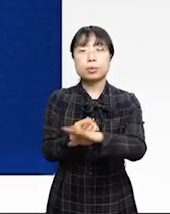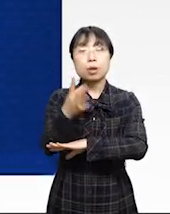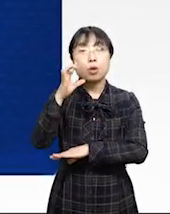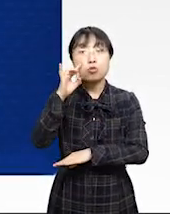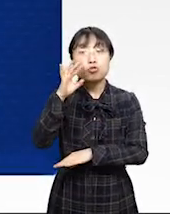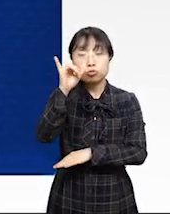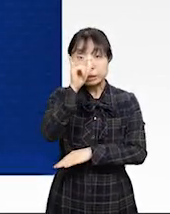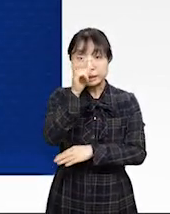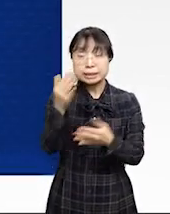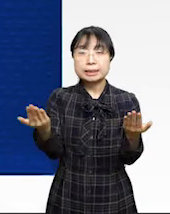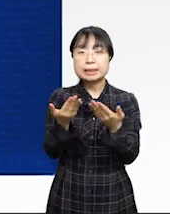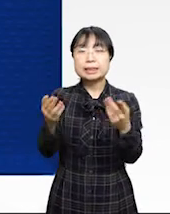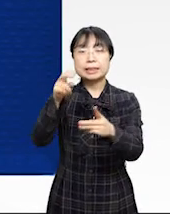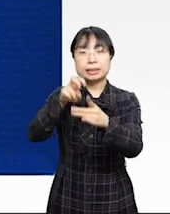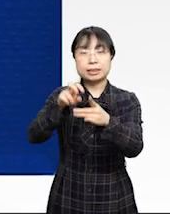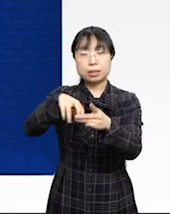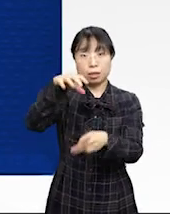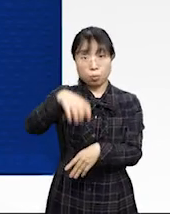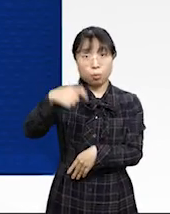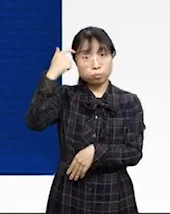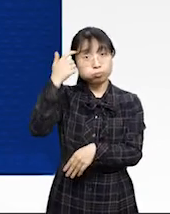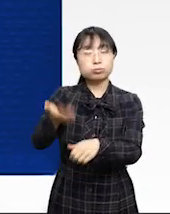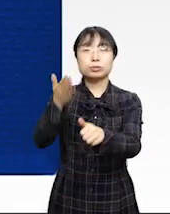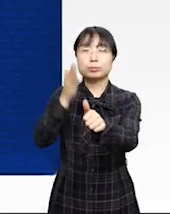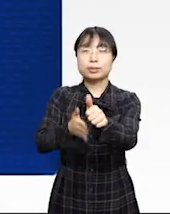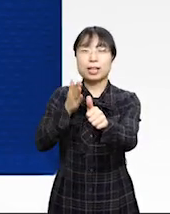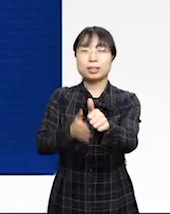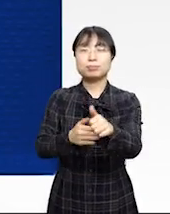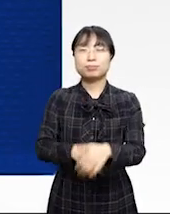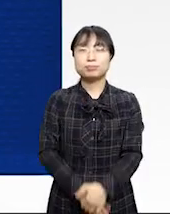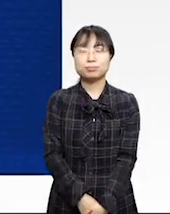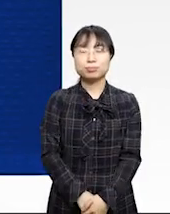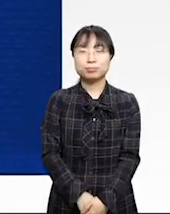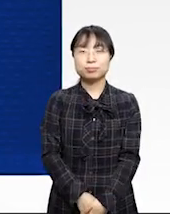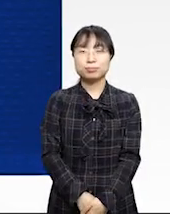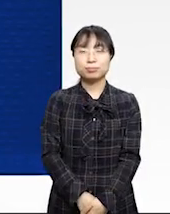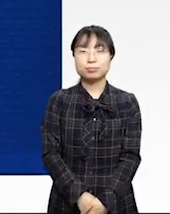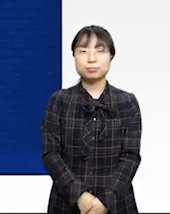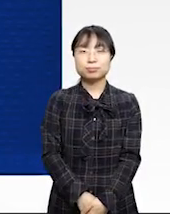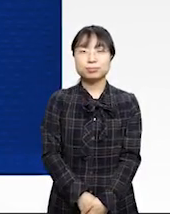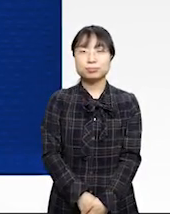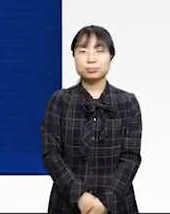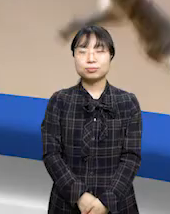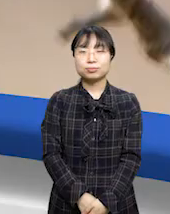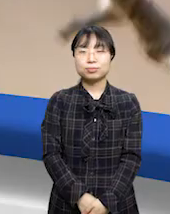더 궁금하신 분들은 의왕 일자리센터로 문의 주시기 바랍니다.